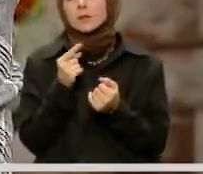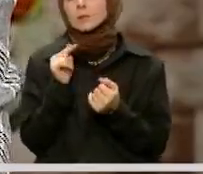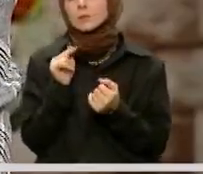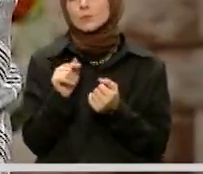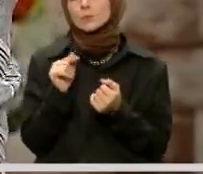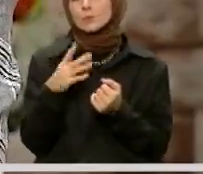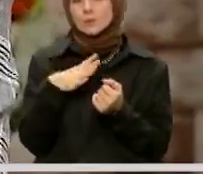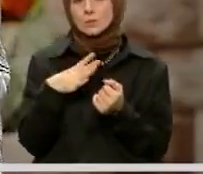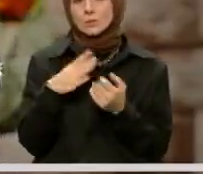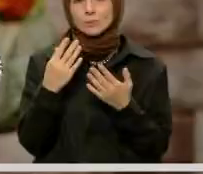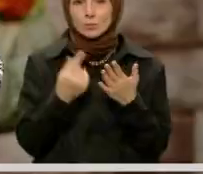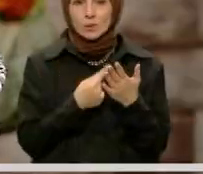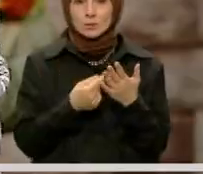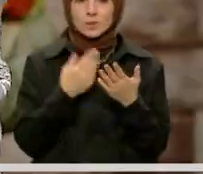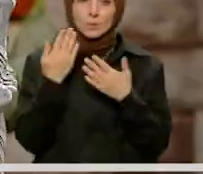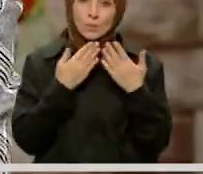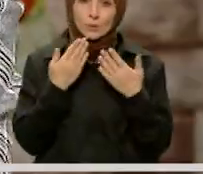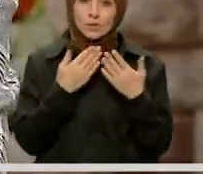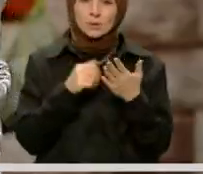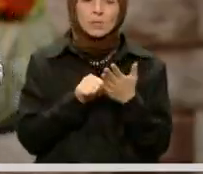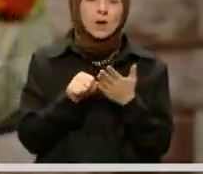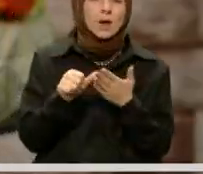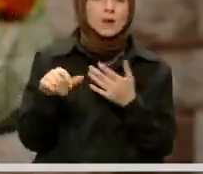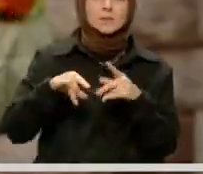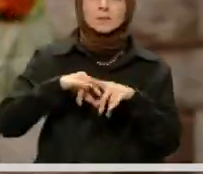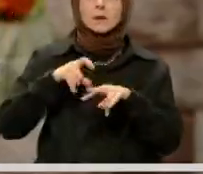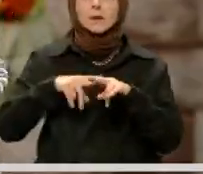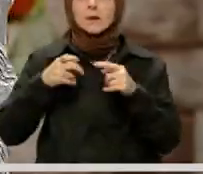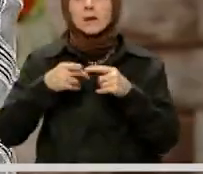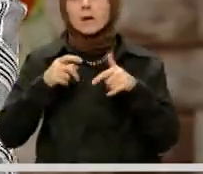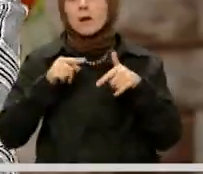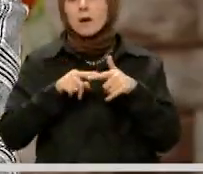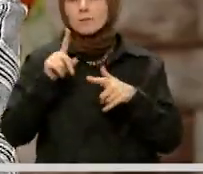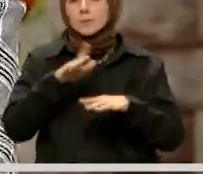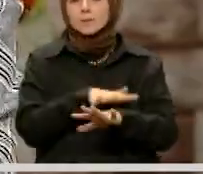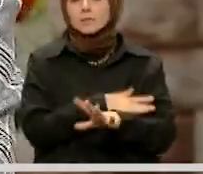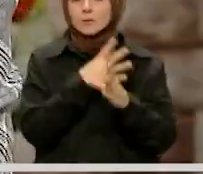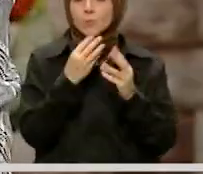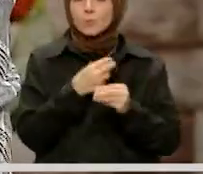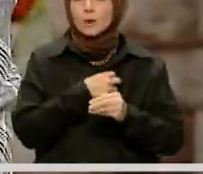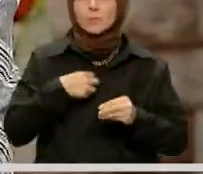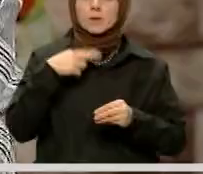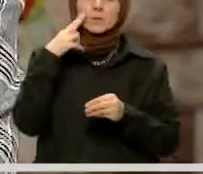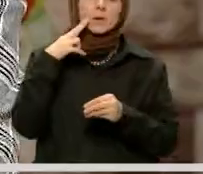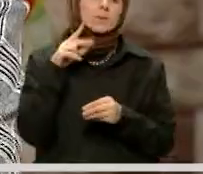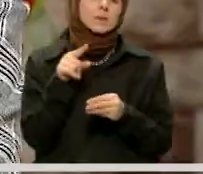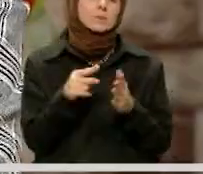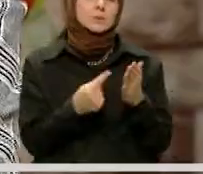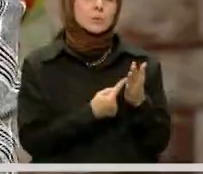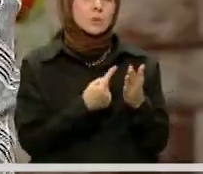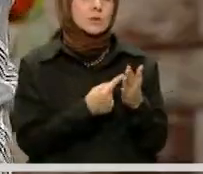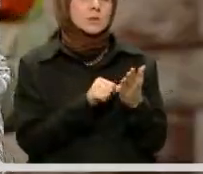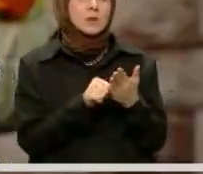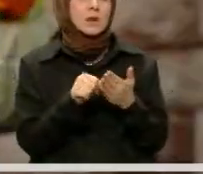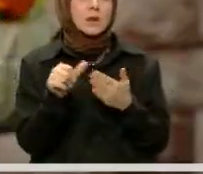ediyorum. Okuyalım. Kur'an'ı zaten okuyacağız. Her harfi bir sevaptır. Efendimiz, bakın, Kur'an'ın